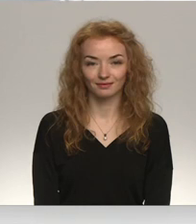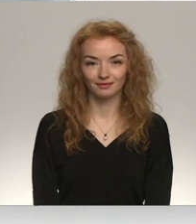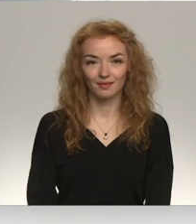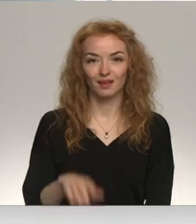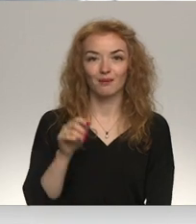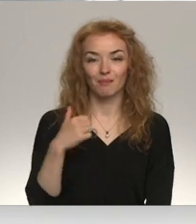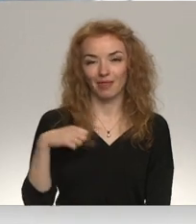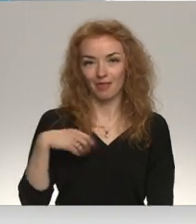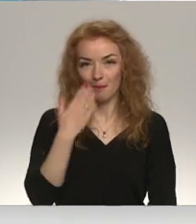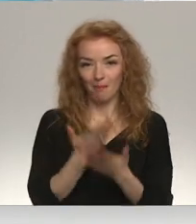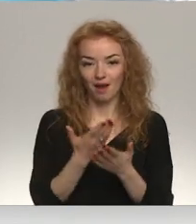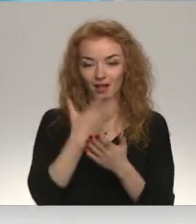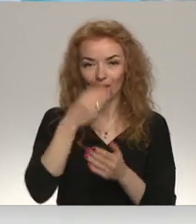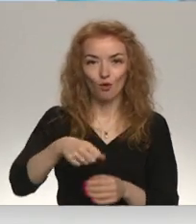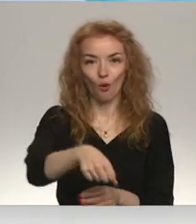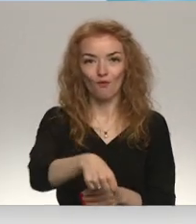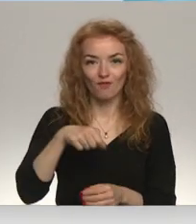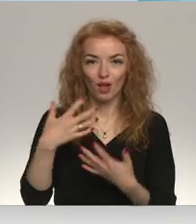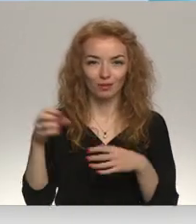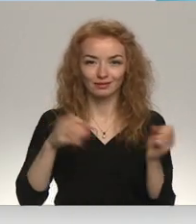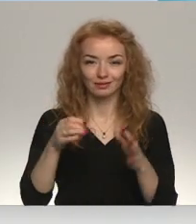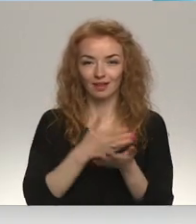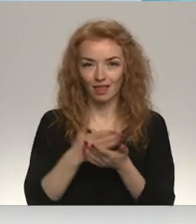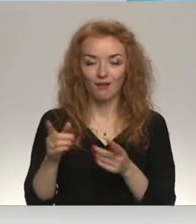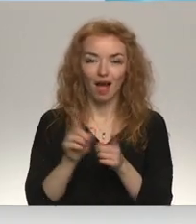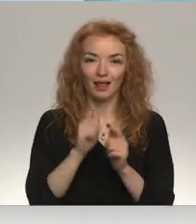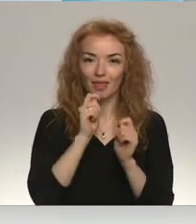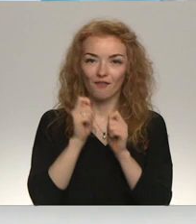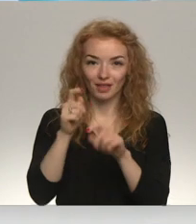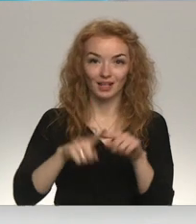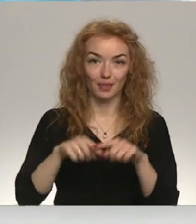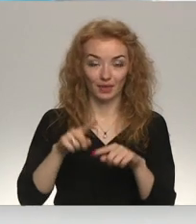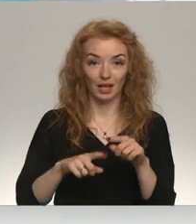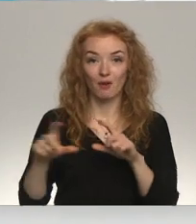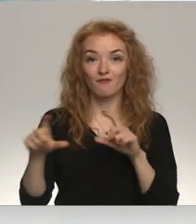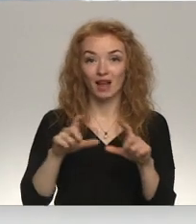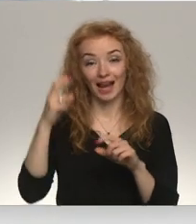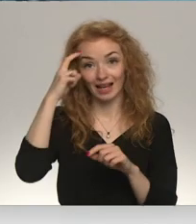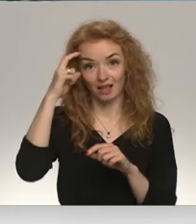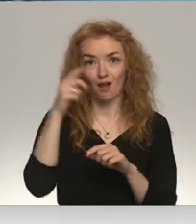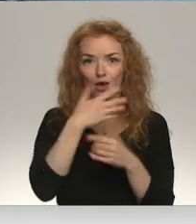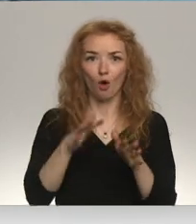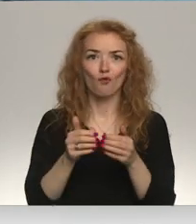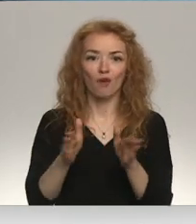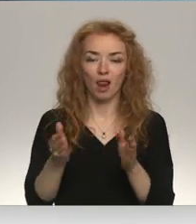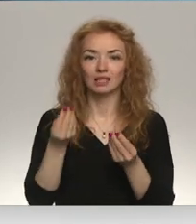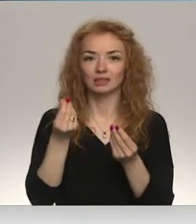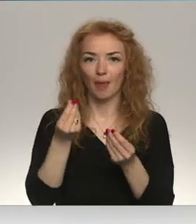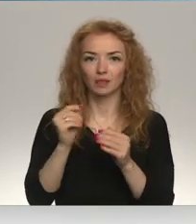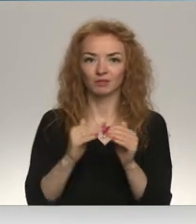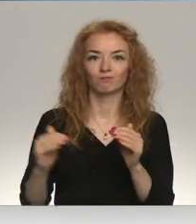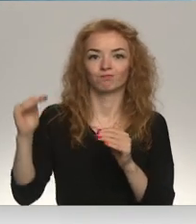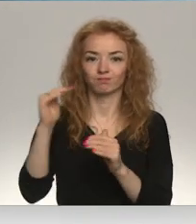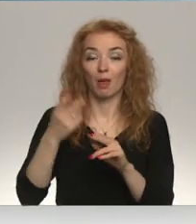Polīna rāda kofers, kas jau sapakoti ceļam, līdz arī dāvanas radiniekiem. Lai arī veikali Kīva atsākuši strādāt, cenas esot